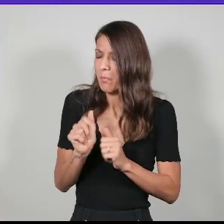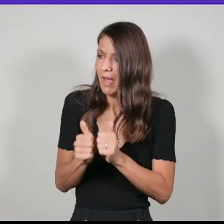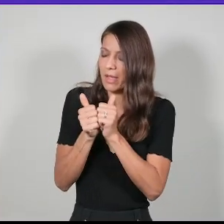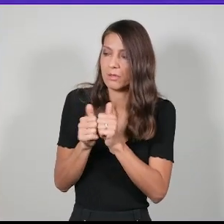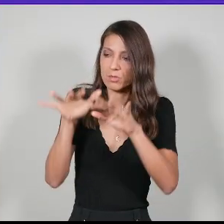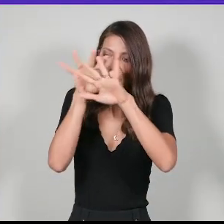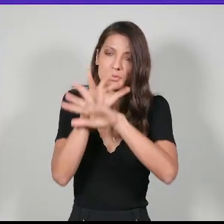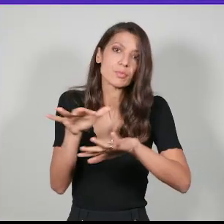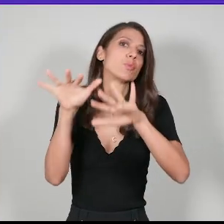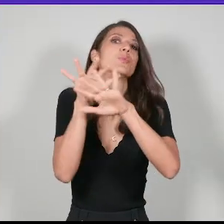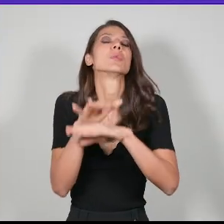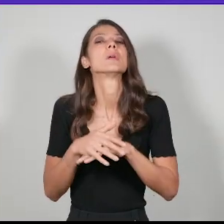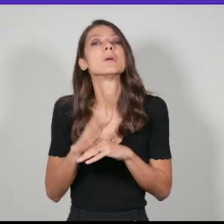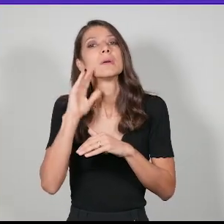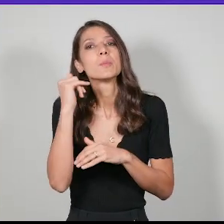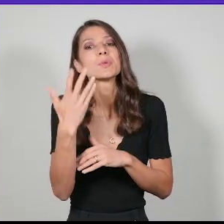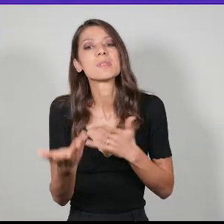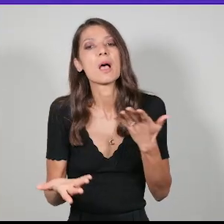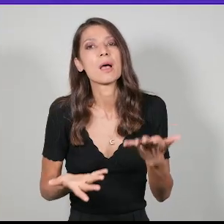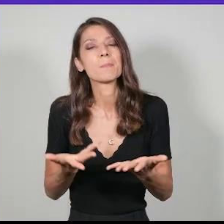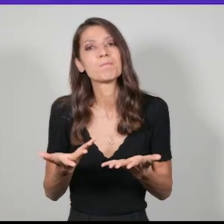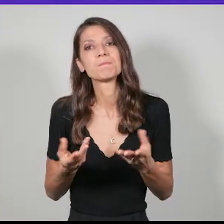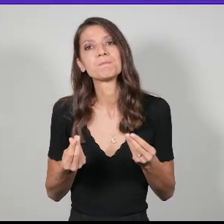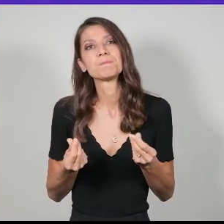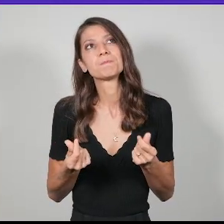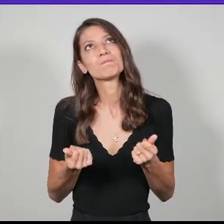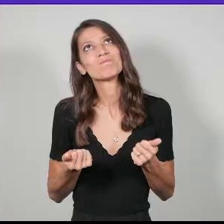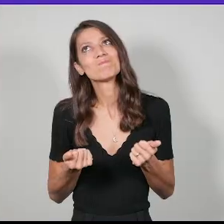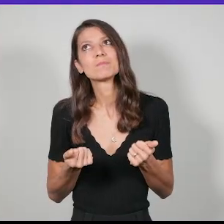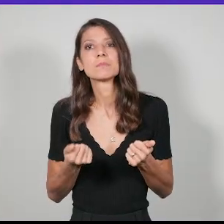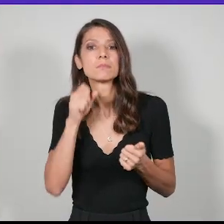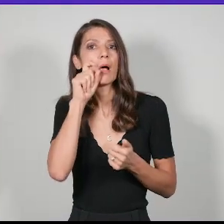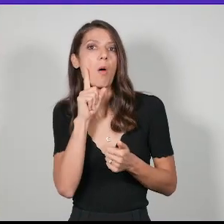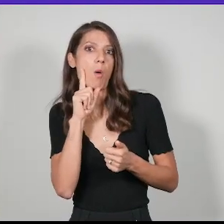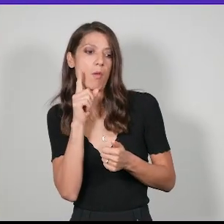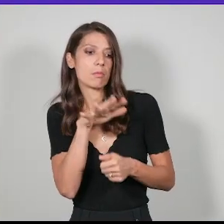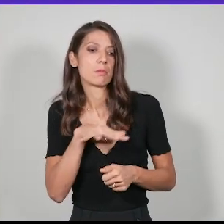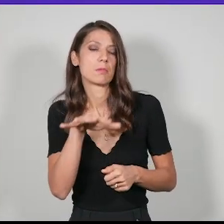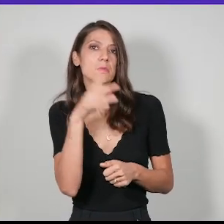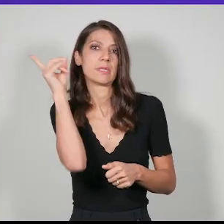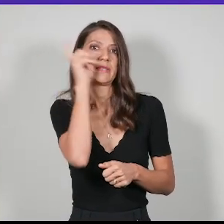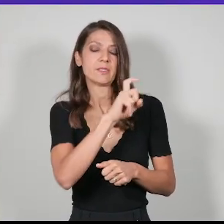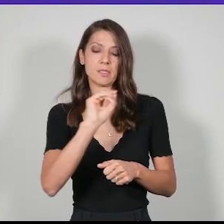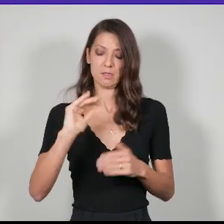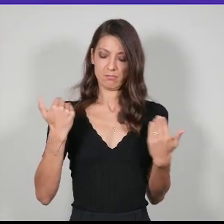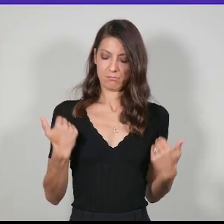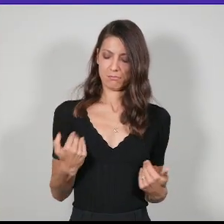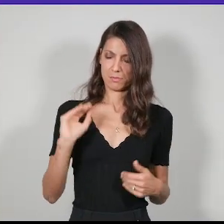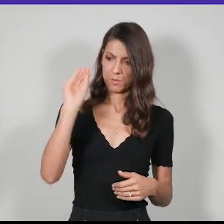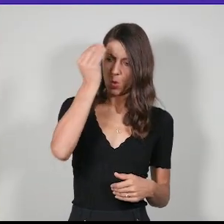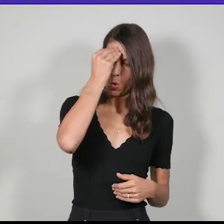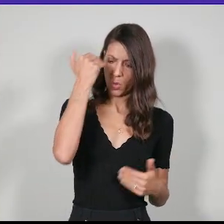Donc, de ce côté-là, eh bien, c'est difficile pour les parents de se reconnaître comme aidant, ça